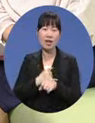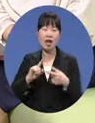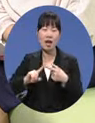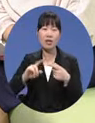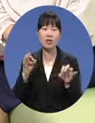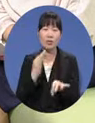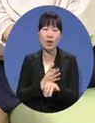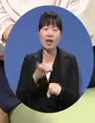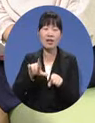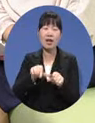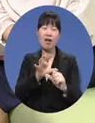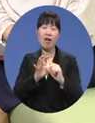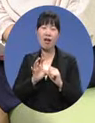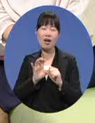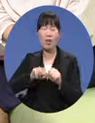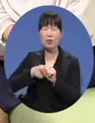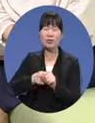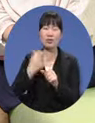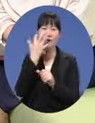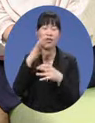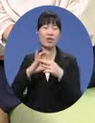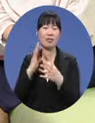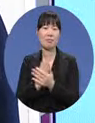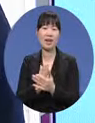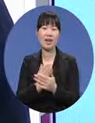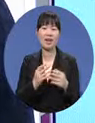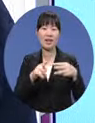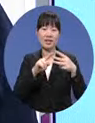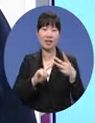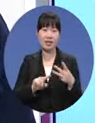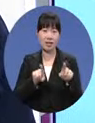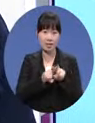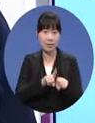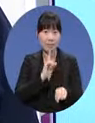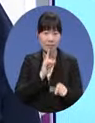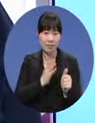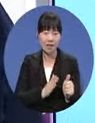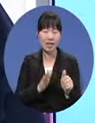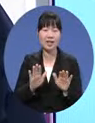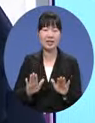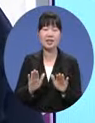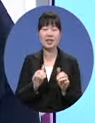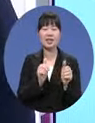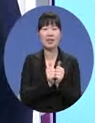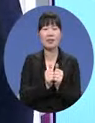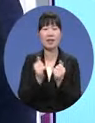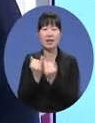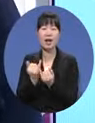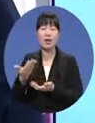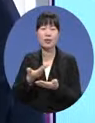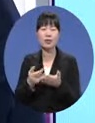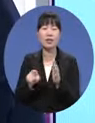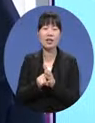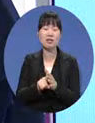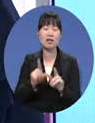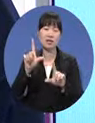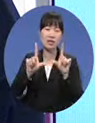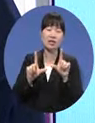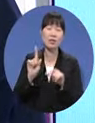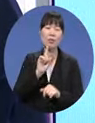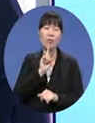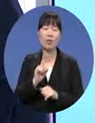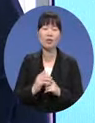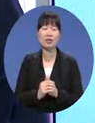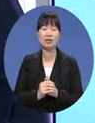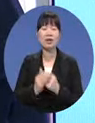오르니까 그때를 이용해서 억지로 하지 마시고 요 세 가지 같이 하시고 그다음에는 이제 여성 남성 편이 교류하기 위해서 자세가